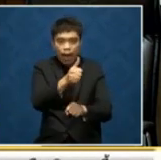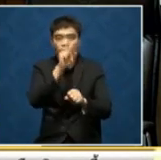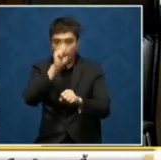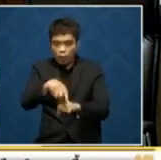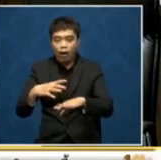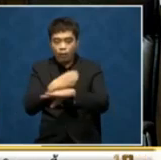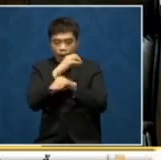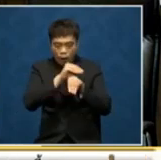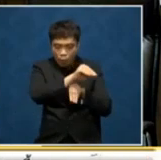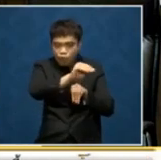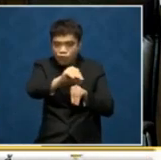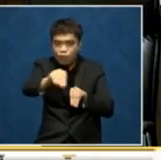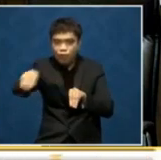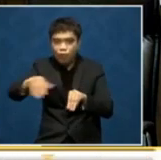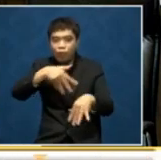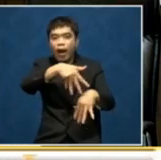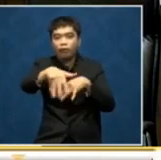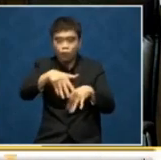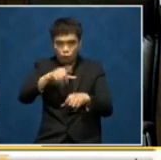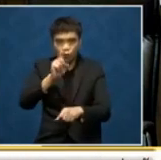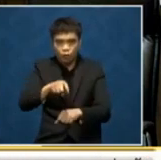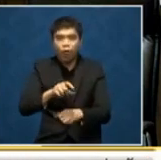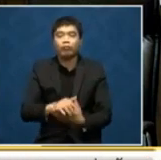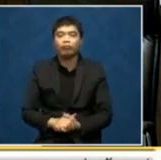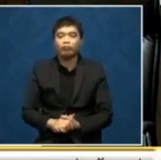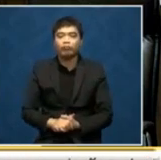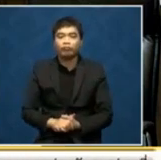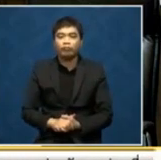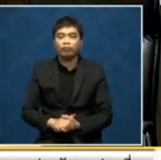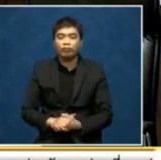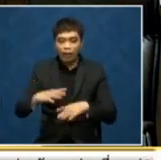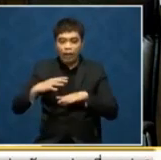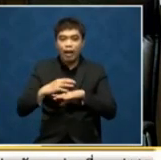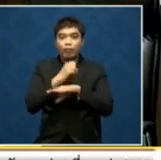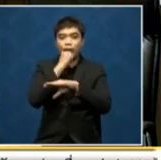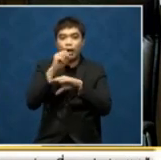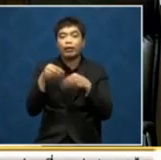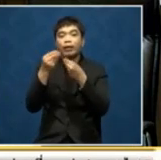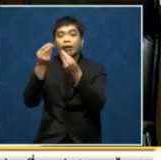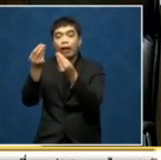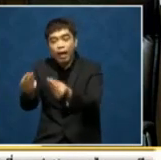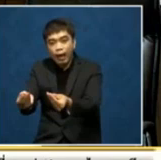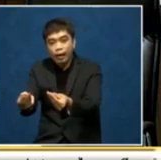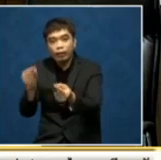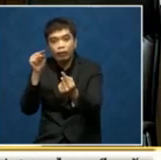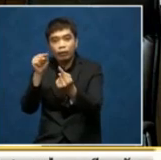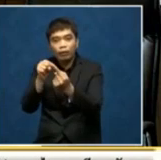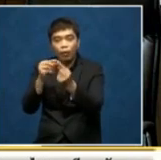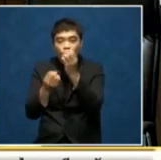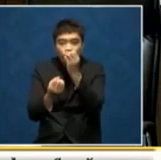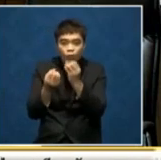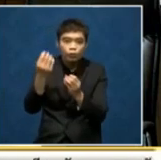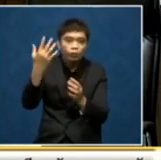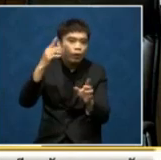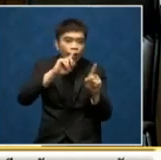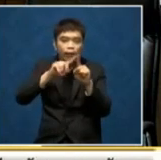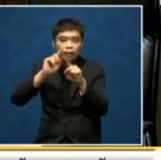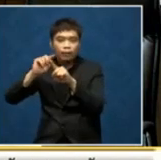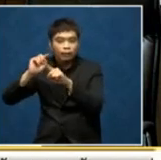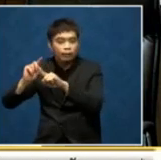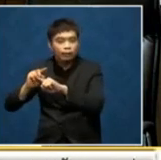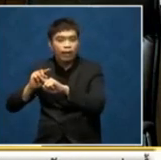ครับส่วนของการมอบอำนาจในที่สาธารณะหรือว่าเขาต้องการใช้ประโยชน์นะในส่วนที่เป็น